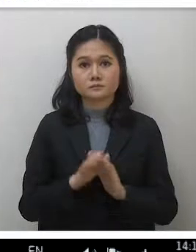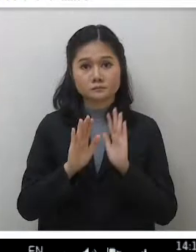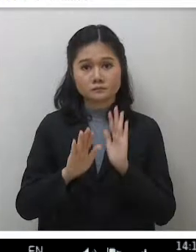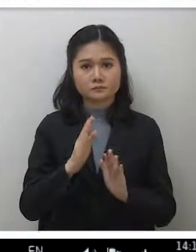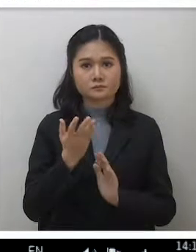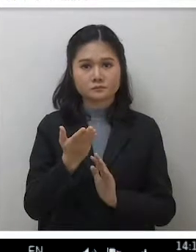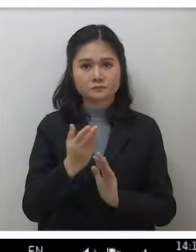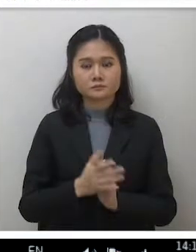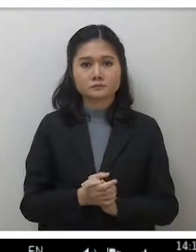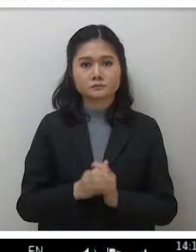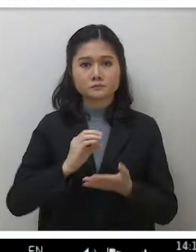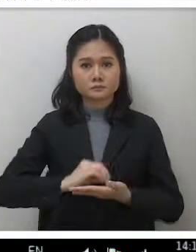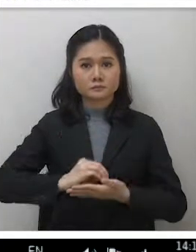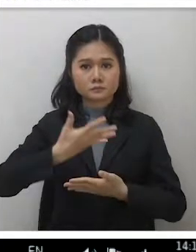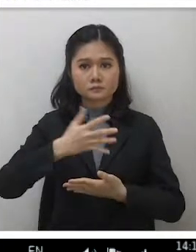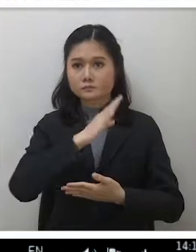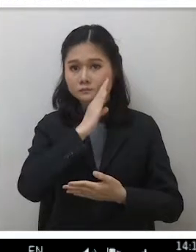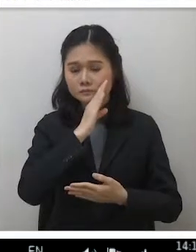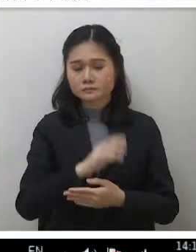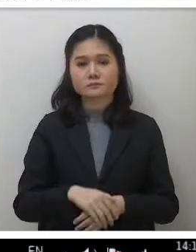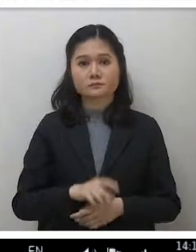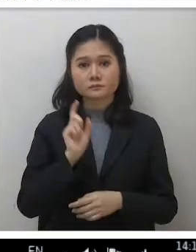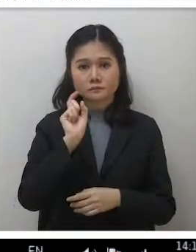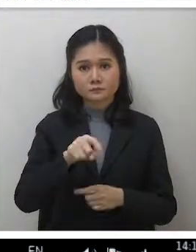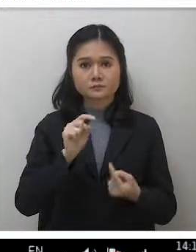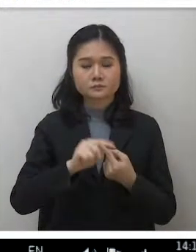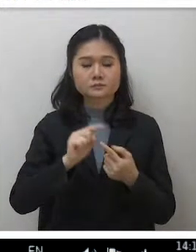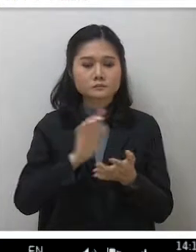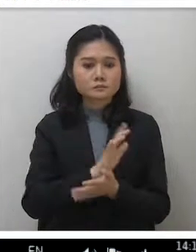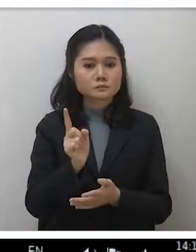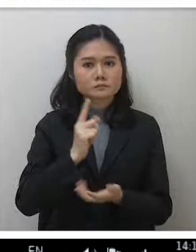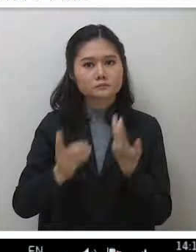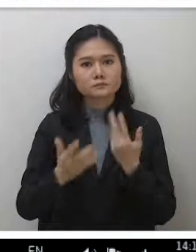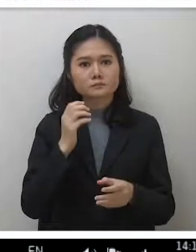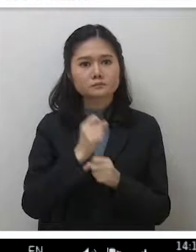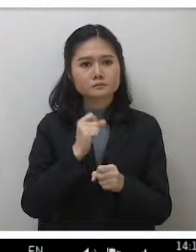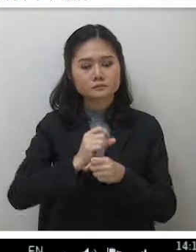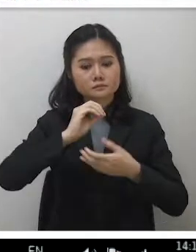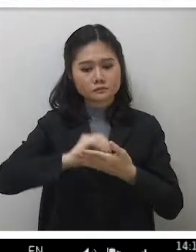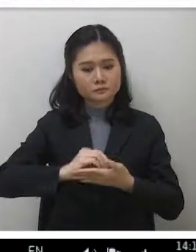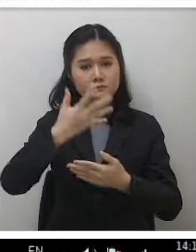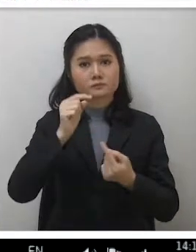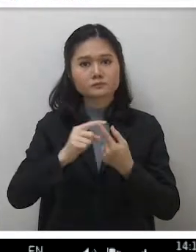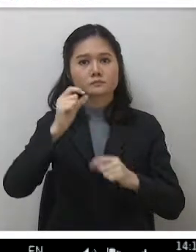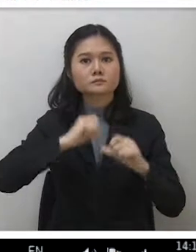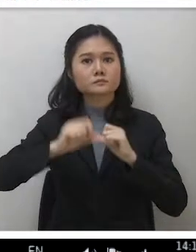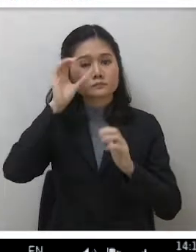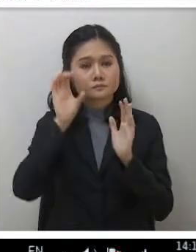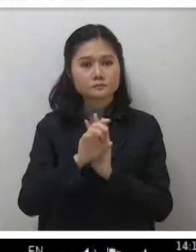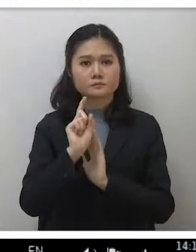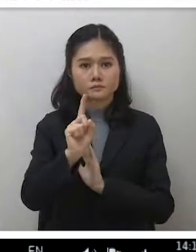ณนี้โปรแกรมเขาเนี่ยถ้าเราคลิกที่เลเยอร์ไหนเขาจะสวิตช์ไปแสดงที่ภาพนั้นภา